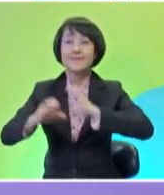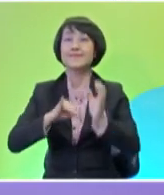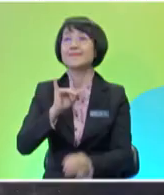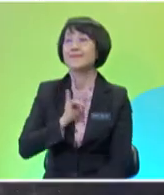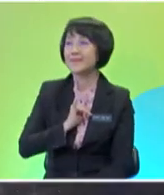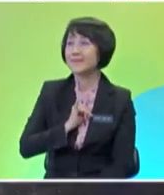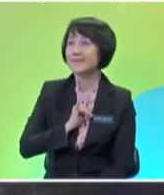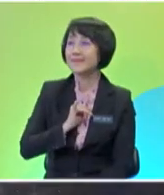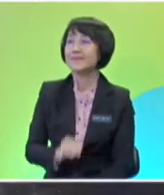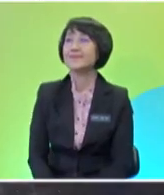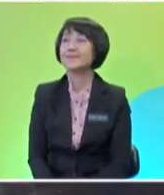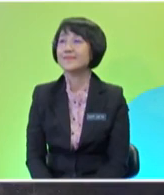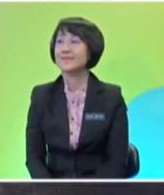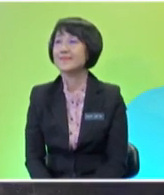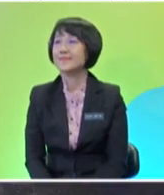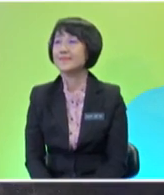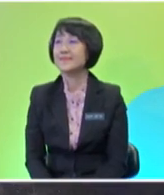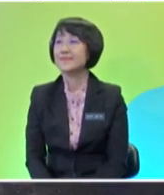ah jadi